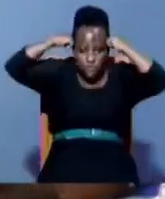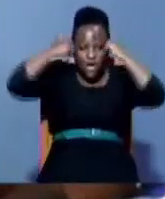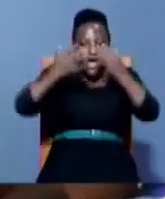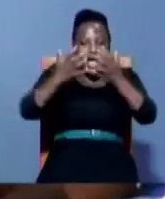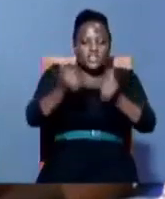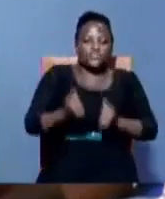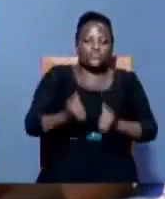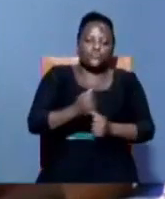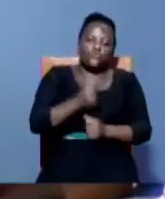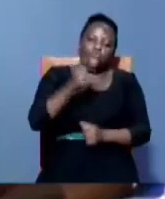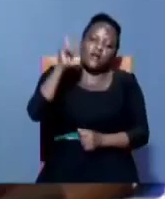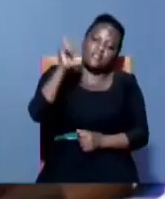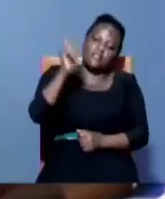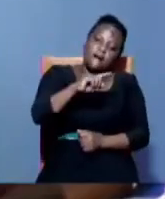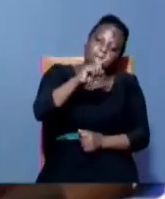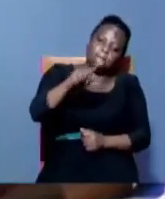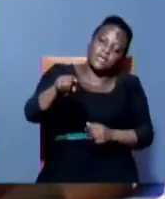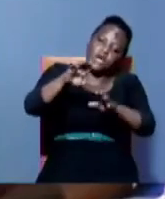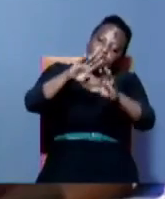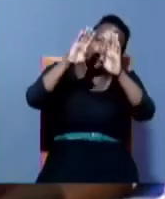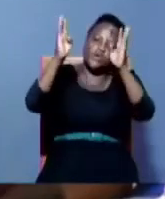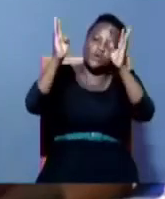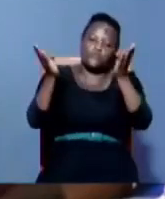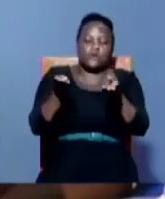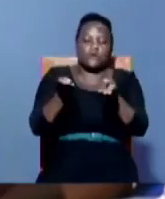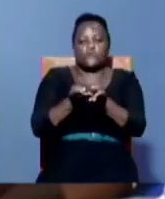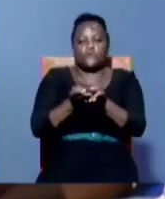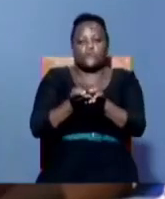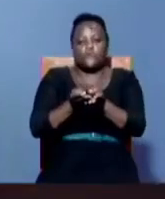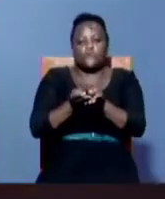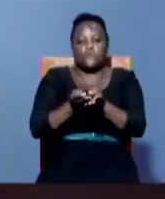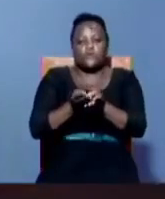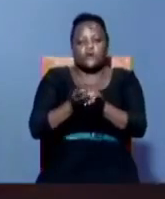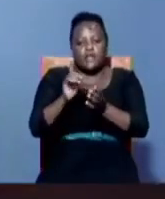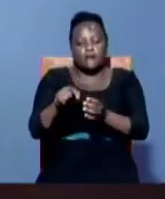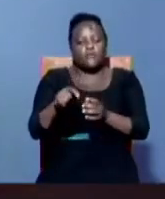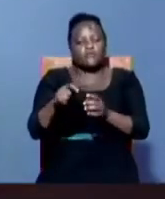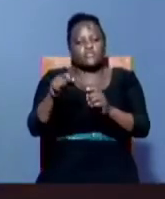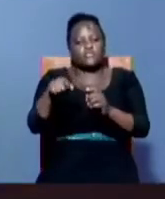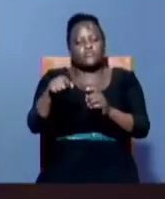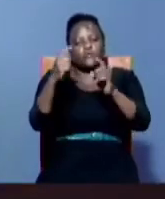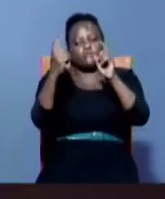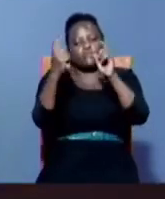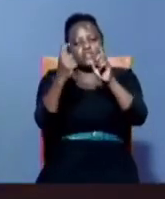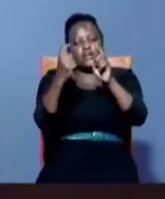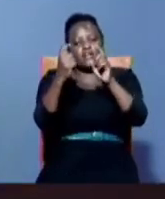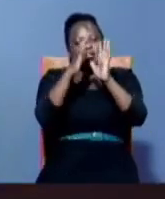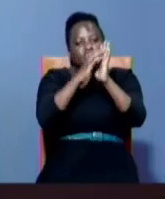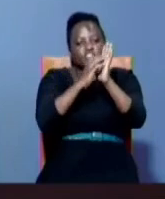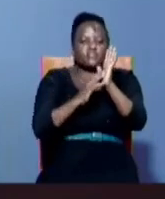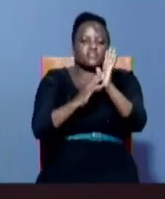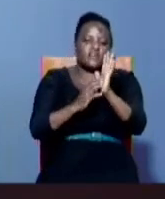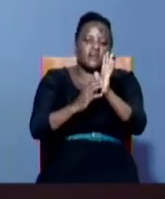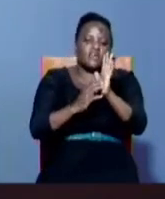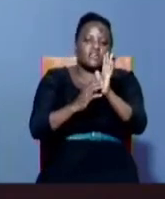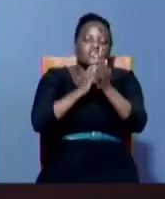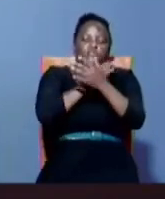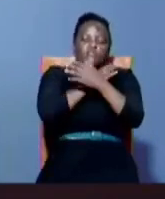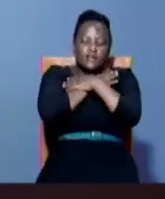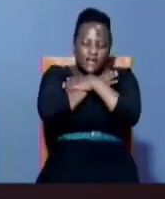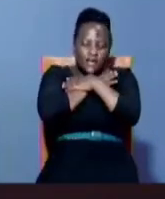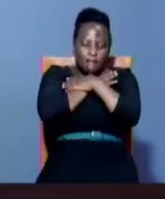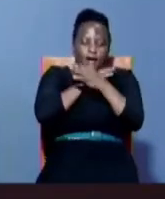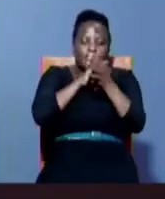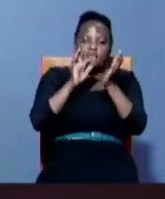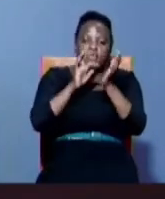Ya ulimwengu. Na ndiyo hiyo damu inayokutana na sheria. Hii ndiyo neema ya Yesu inayokutana na